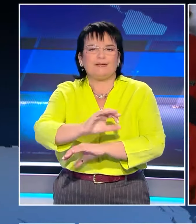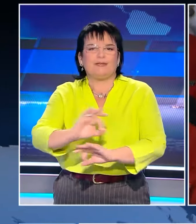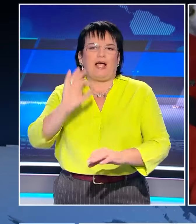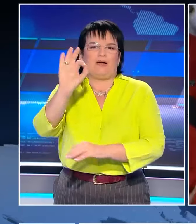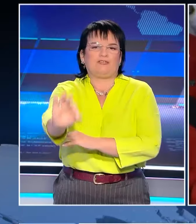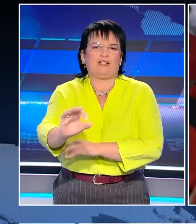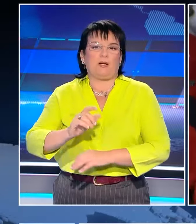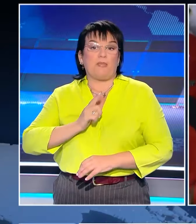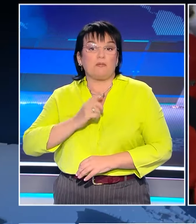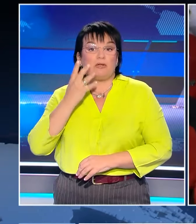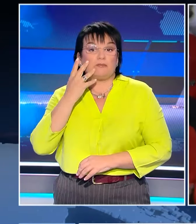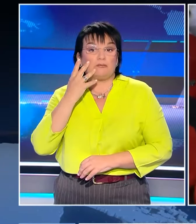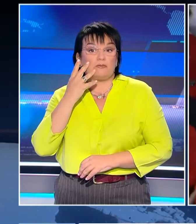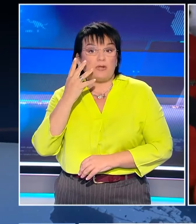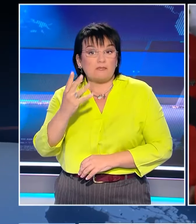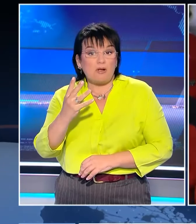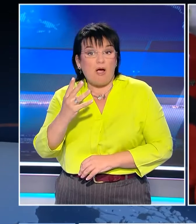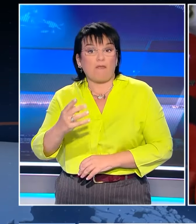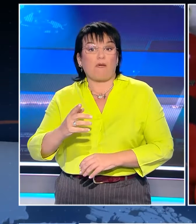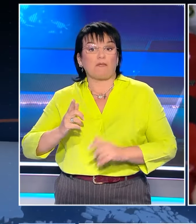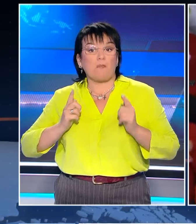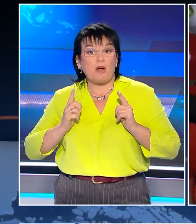We've been waiting for 4 years for this.